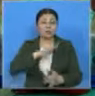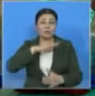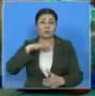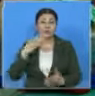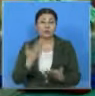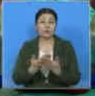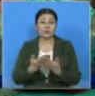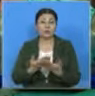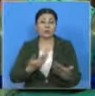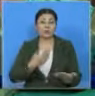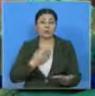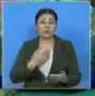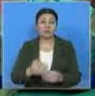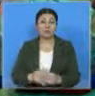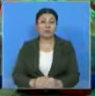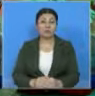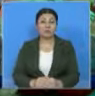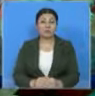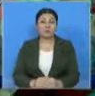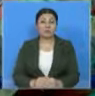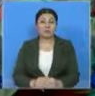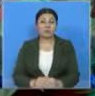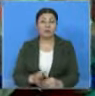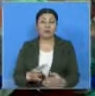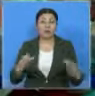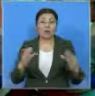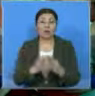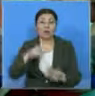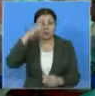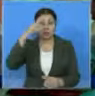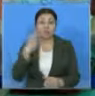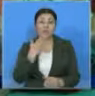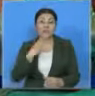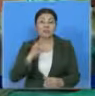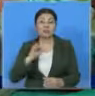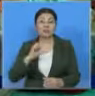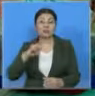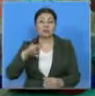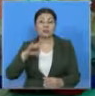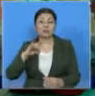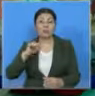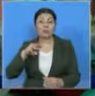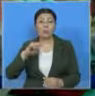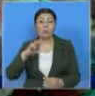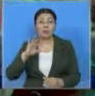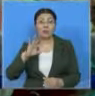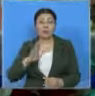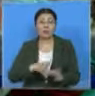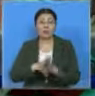Например, наш оркестр казахских народных инструментов играет классику.